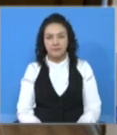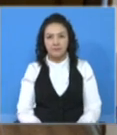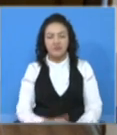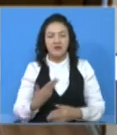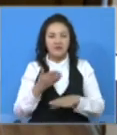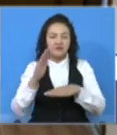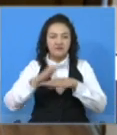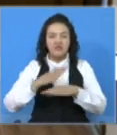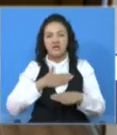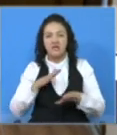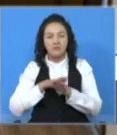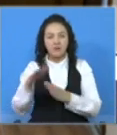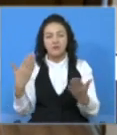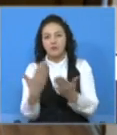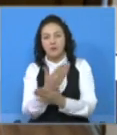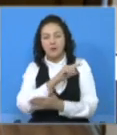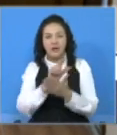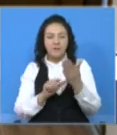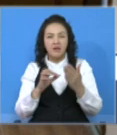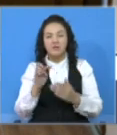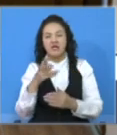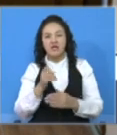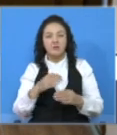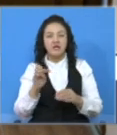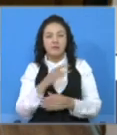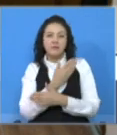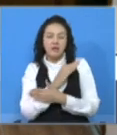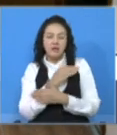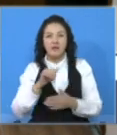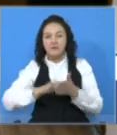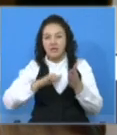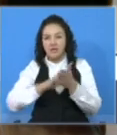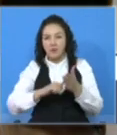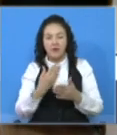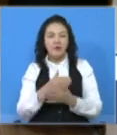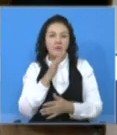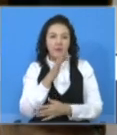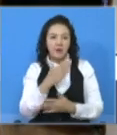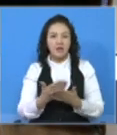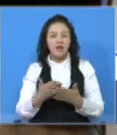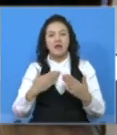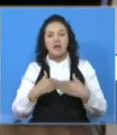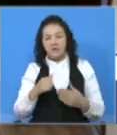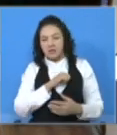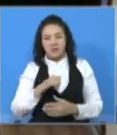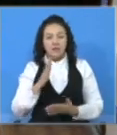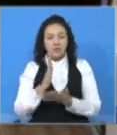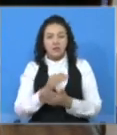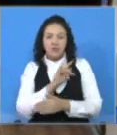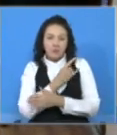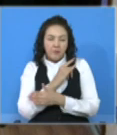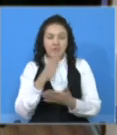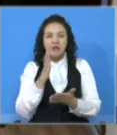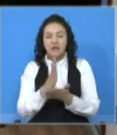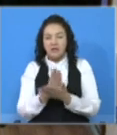В этот вечер я исполню новое произведение Максима Менкишева «Немерем». Причина заключается, можно сказать, в возрасте. Я и сам уже имею внуков, поэтому